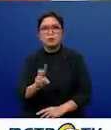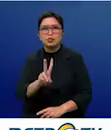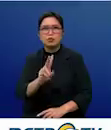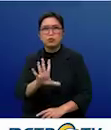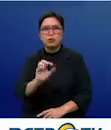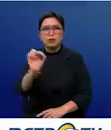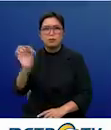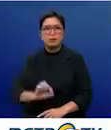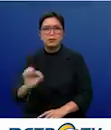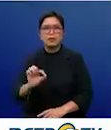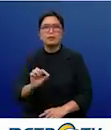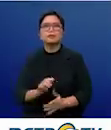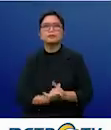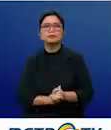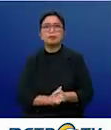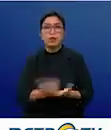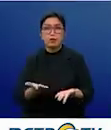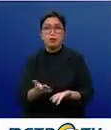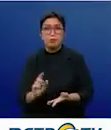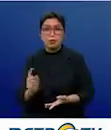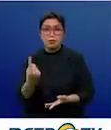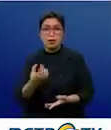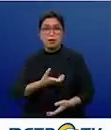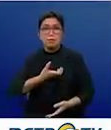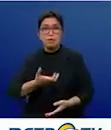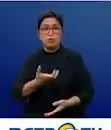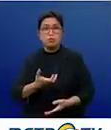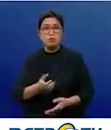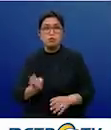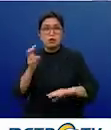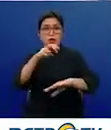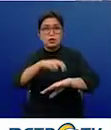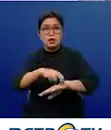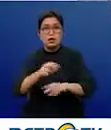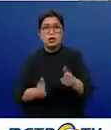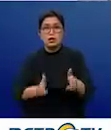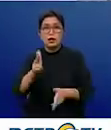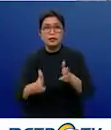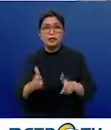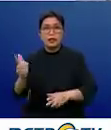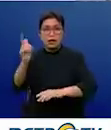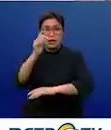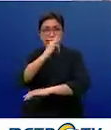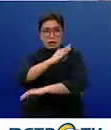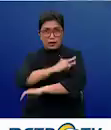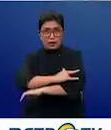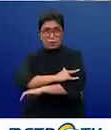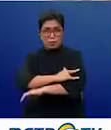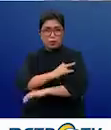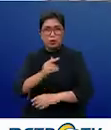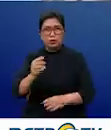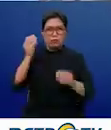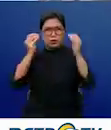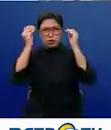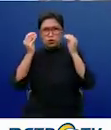Bagi yang pertama kali ingin menggunakan kereta bandara dari stasiun MRT, sebenarnya cukup bingung karena posisinya ke kanan itu